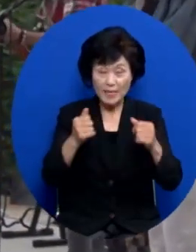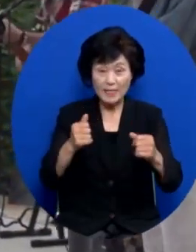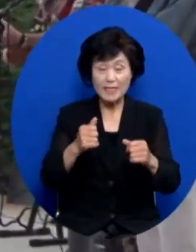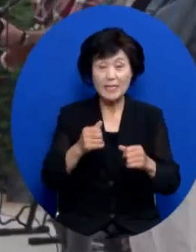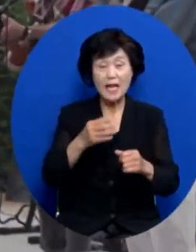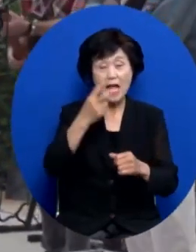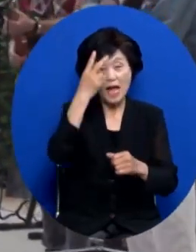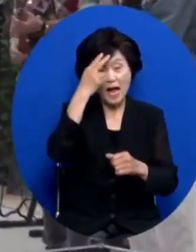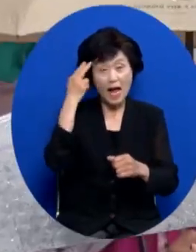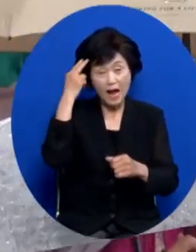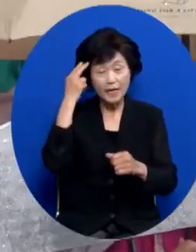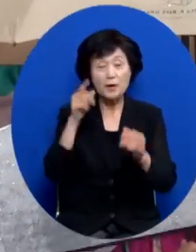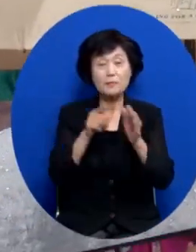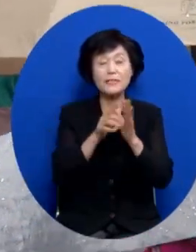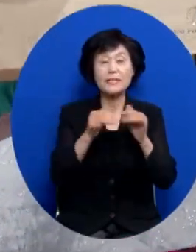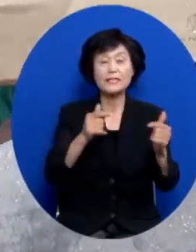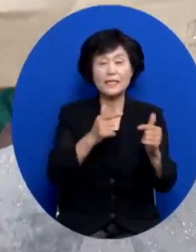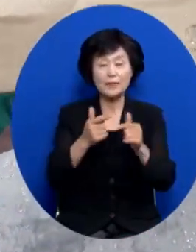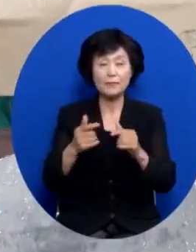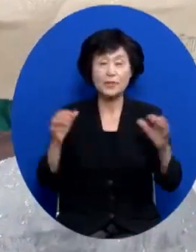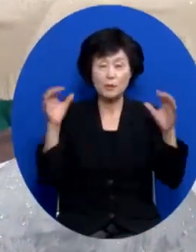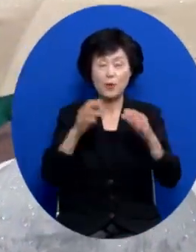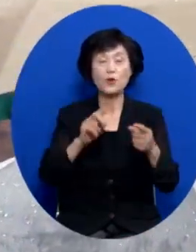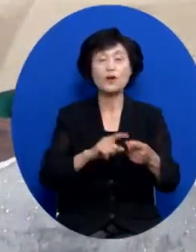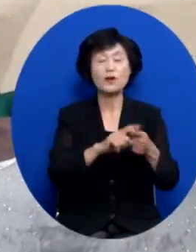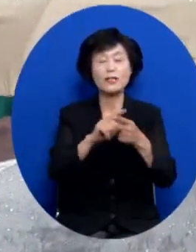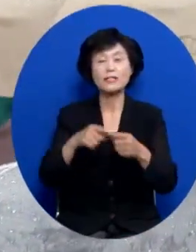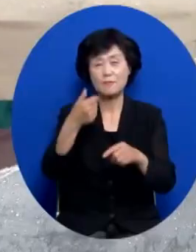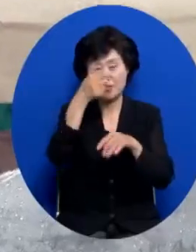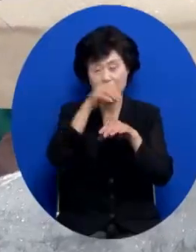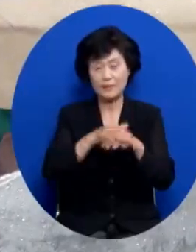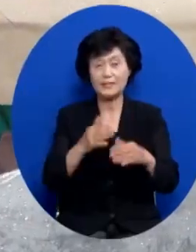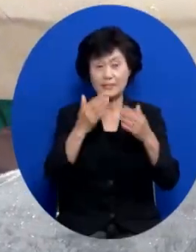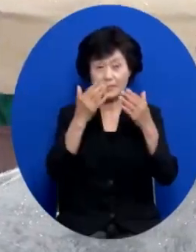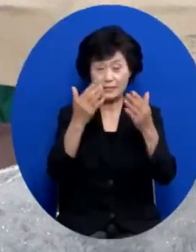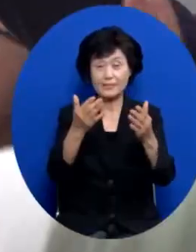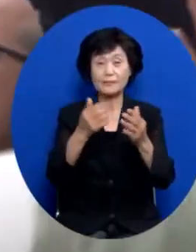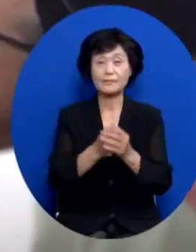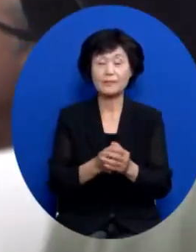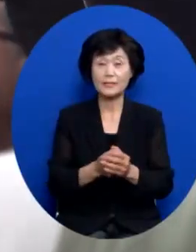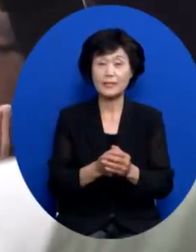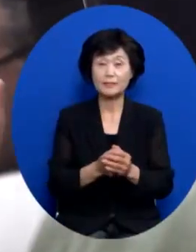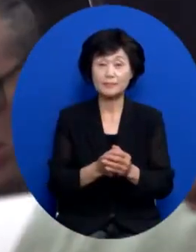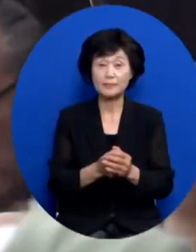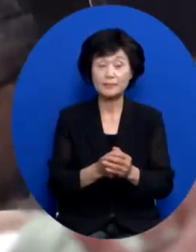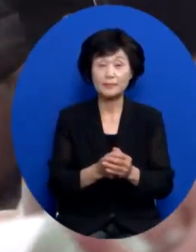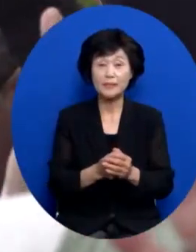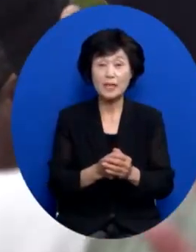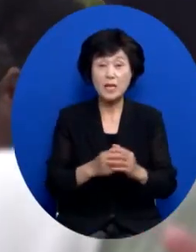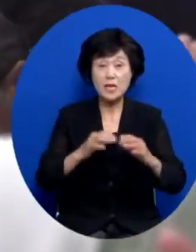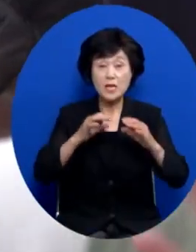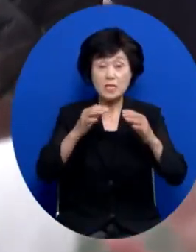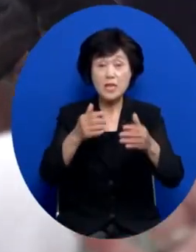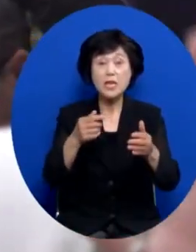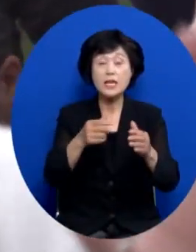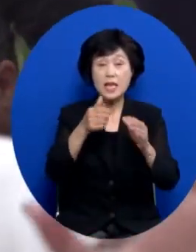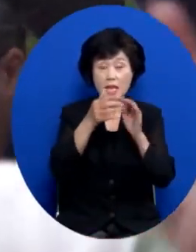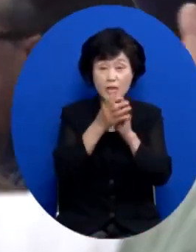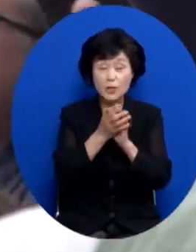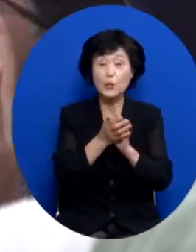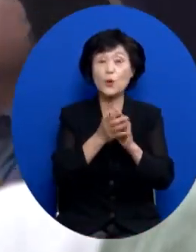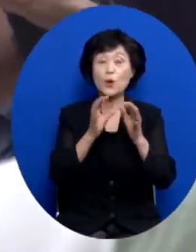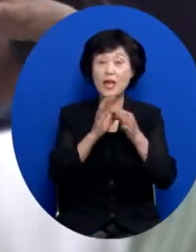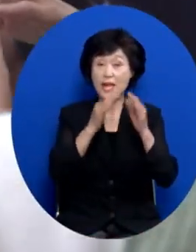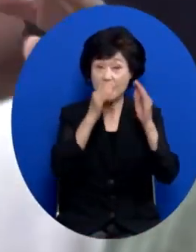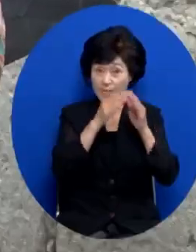기독교인이 모여 연합예배를 드렸습니다. 예배를 주최한 국제기도의 집 커넥트는 전 세계 기도의 집의